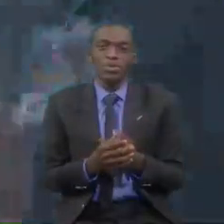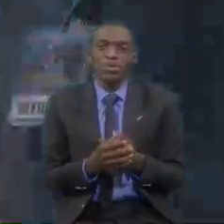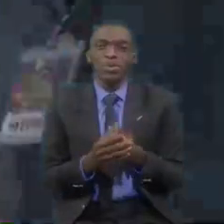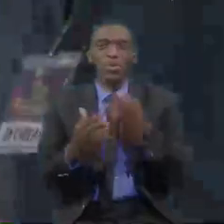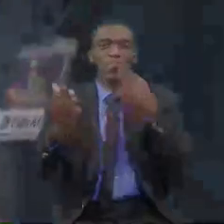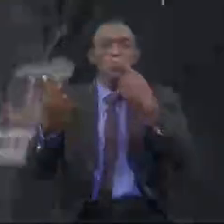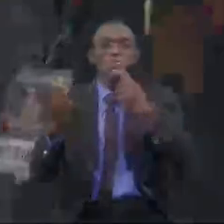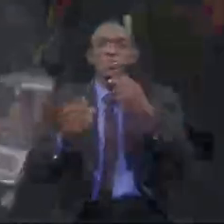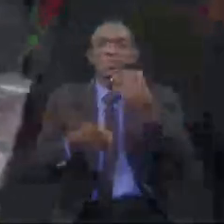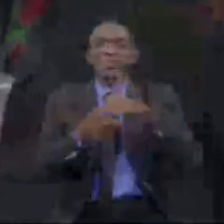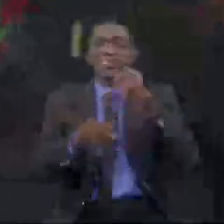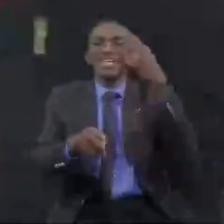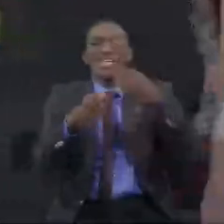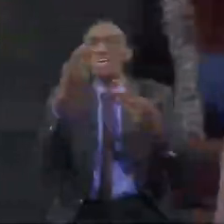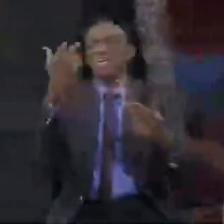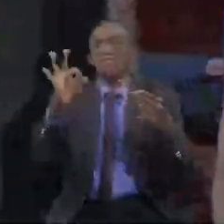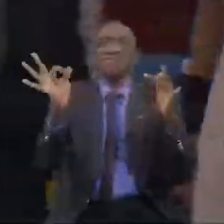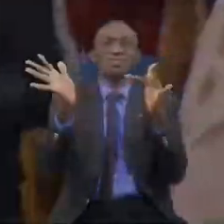Au nom de Jésus,